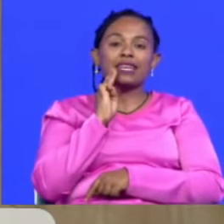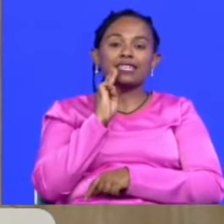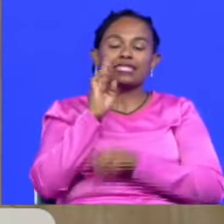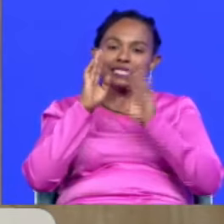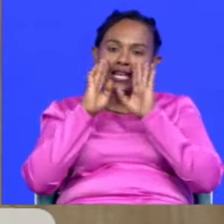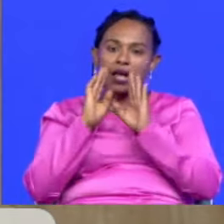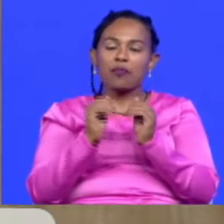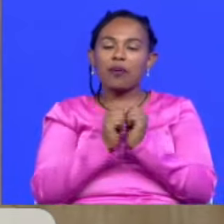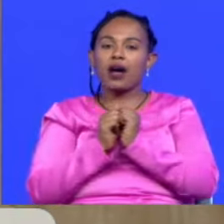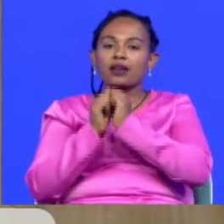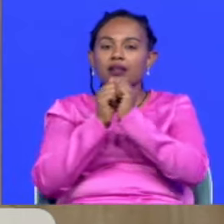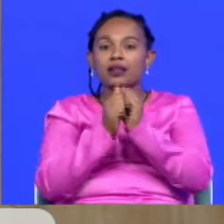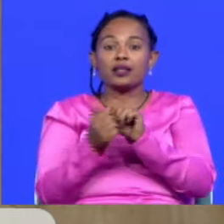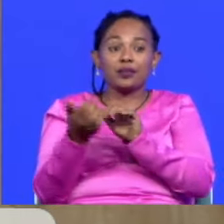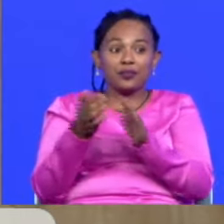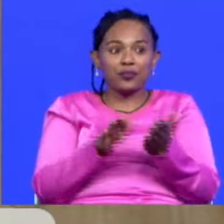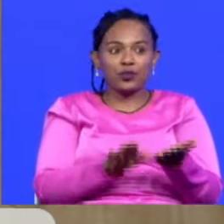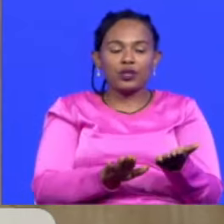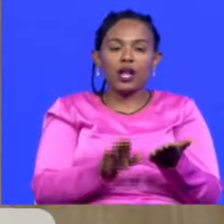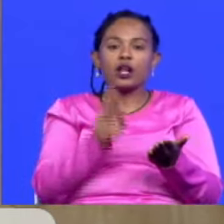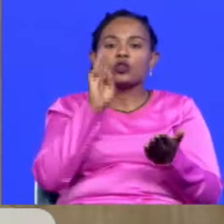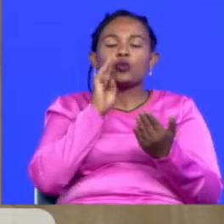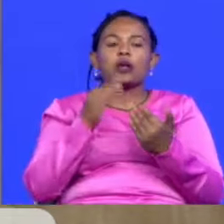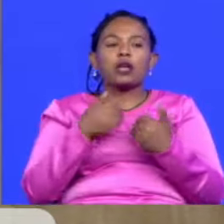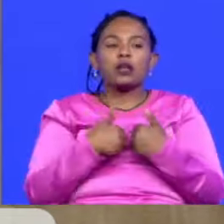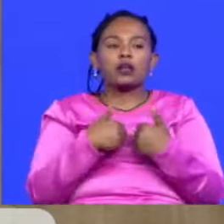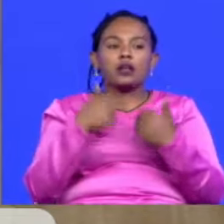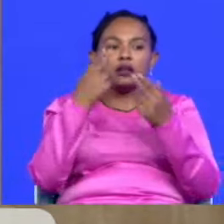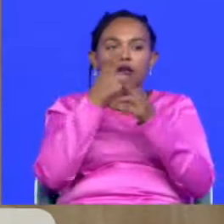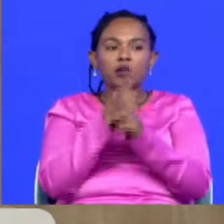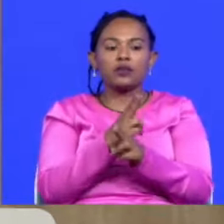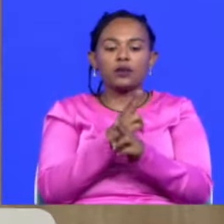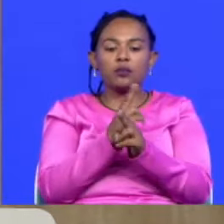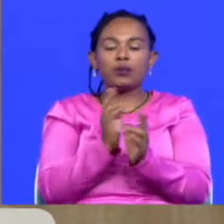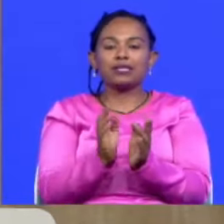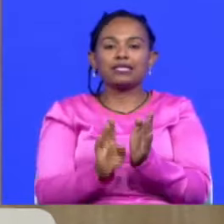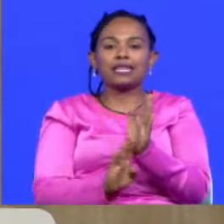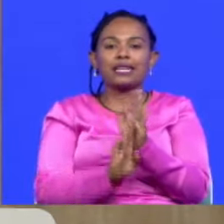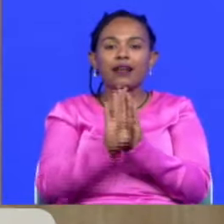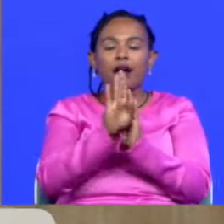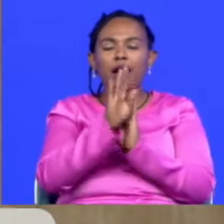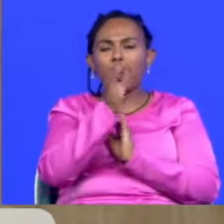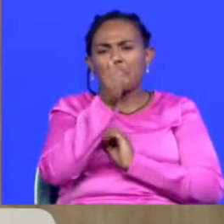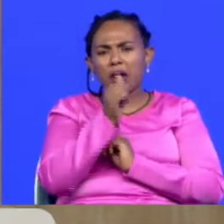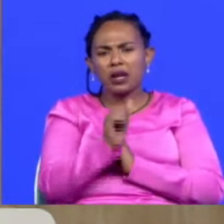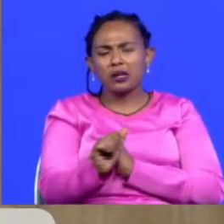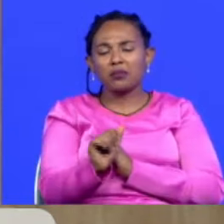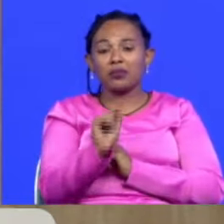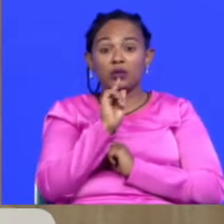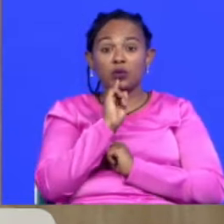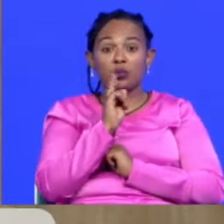ለሶማሌ አንድነት ሞተናል፣ ለሶማሌ ያለን ክብር ብልጽግና ከማንም መንግስታት ላይ አሳይቷል።